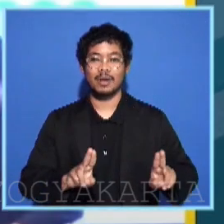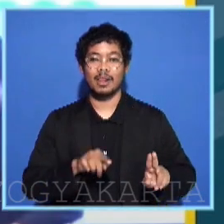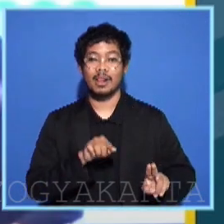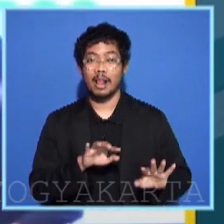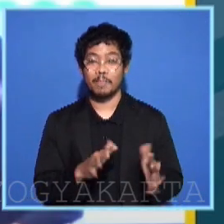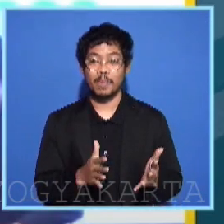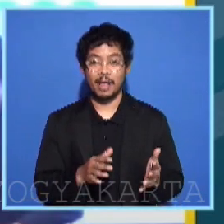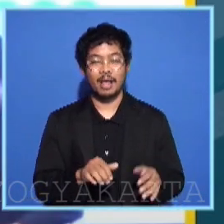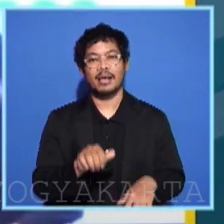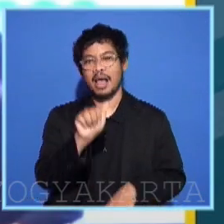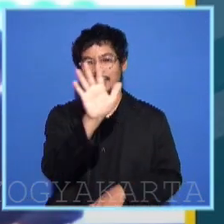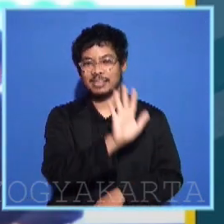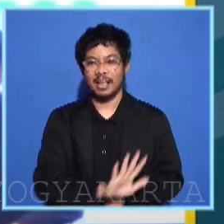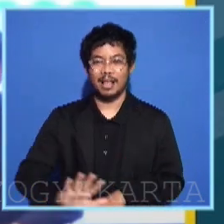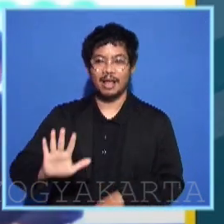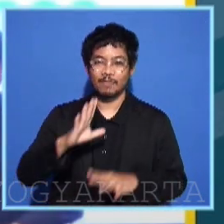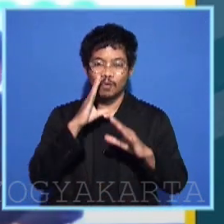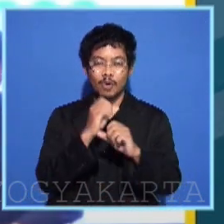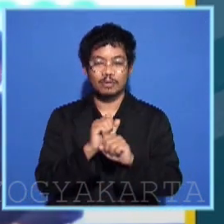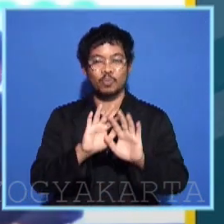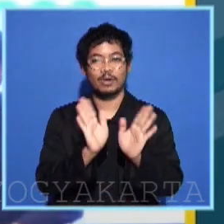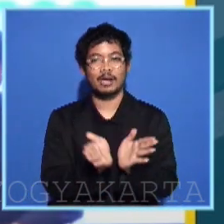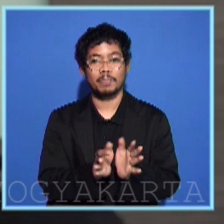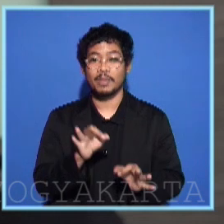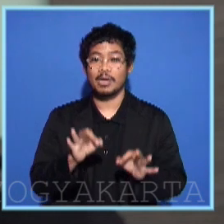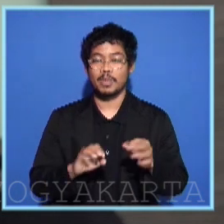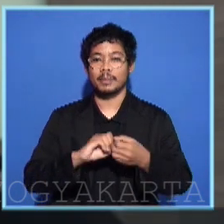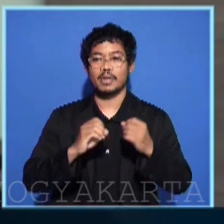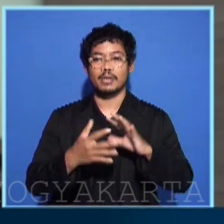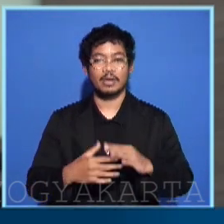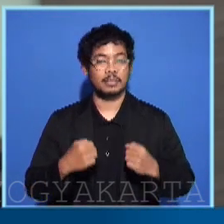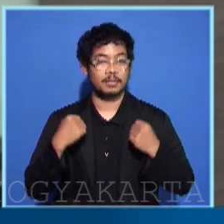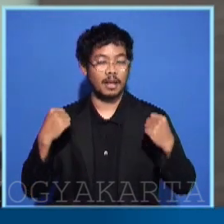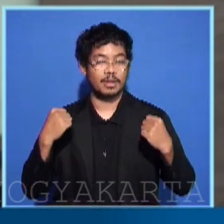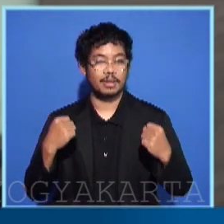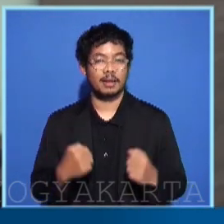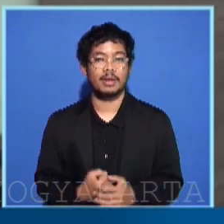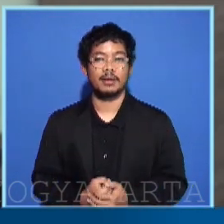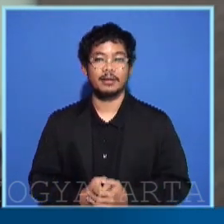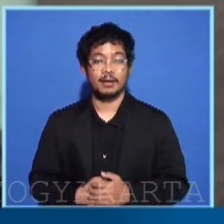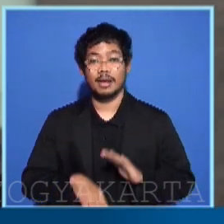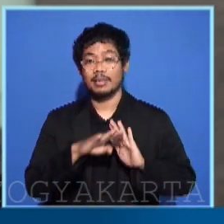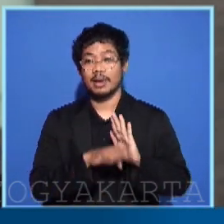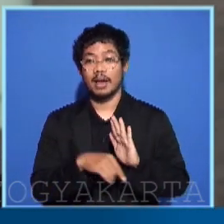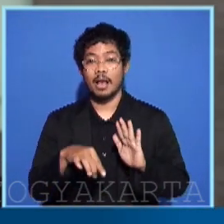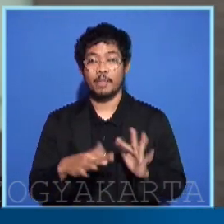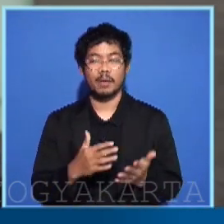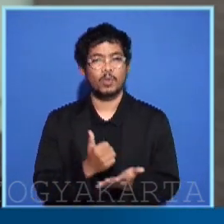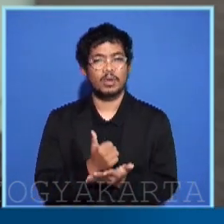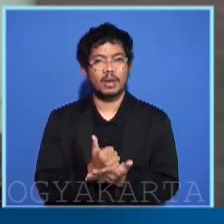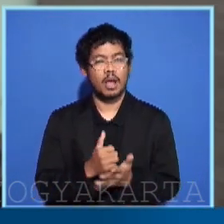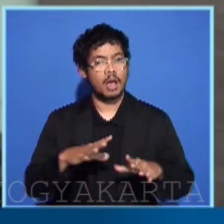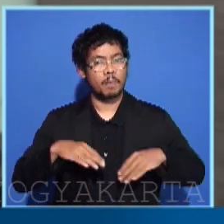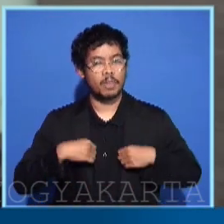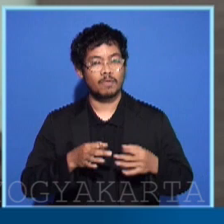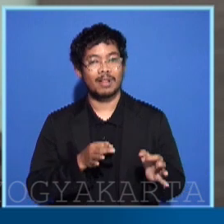fokus UGM dalam manajemen bencana kesehatan dalam platform seperti ini ini kita menjadi lebih terfasilitasi untuk bisa